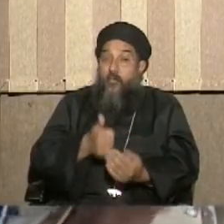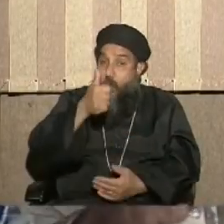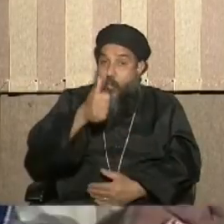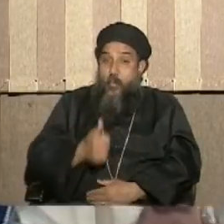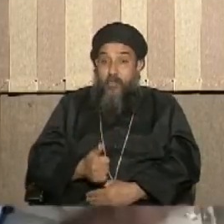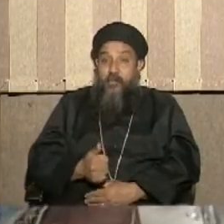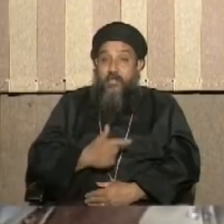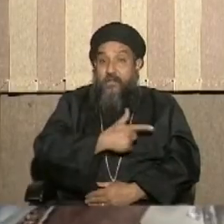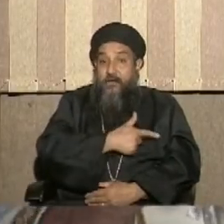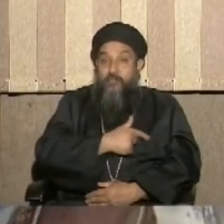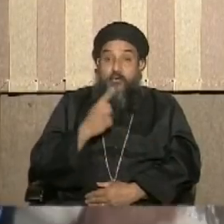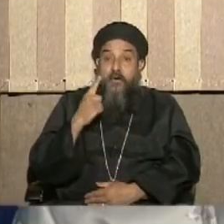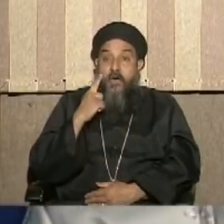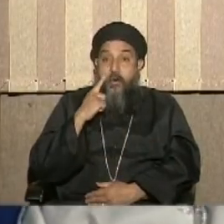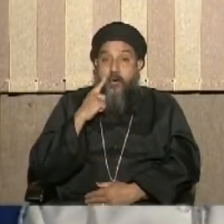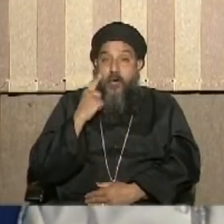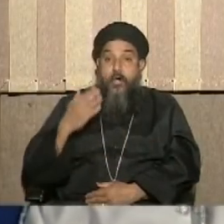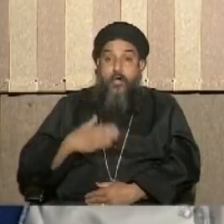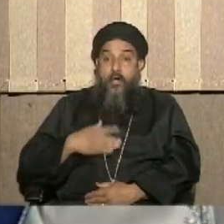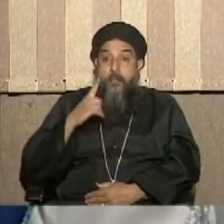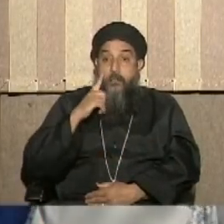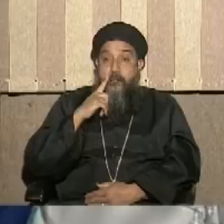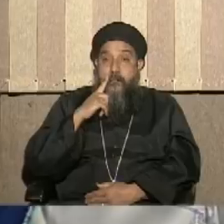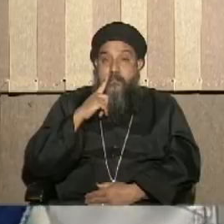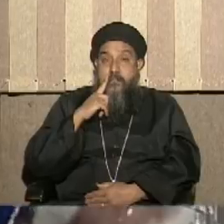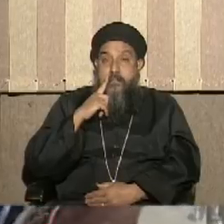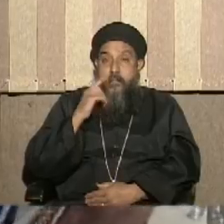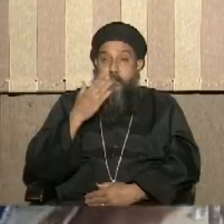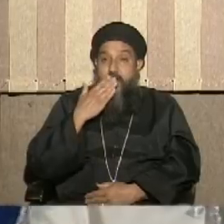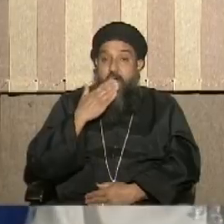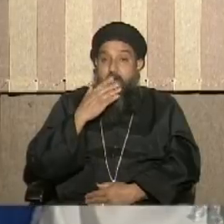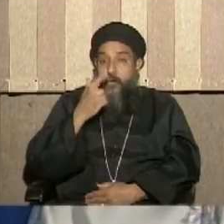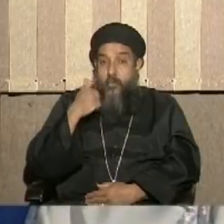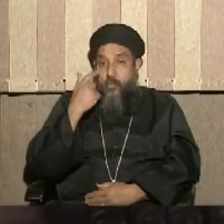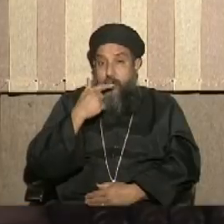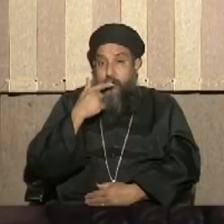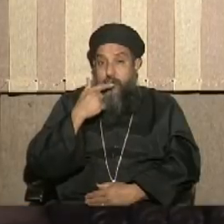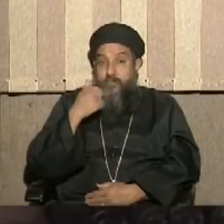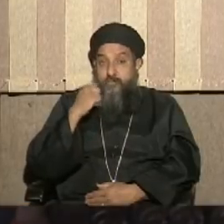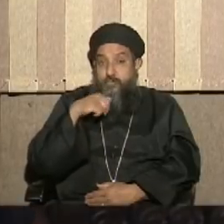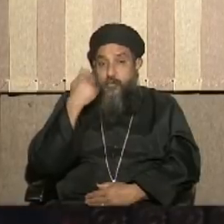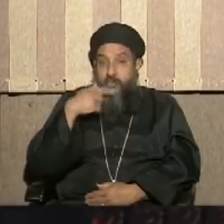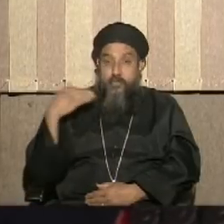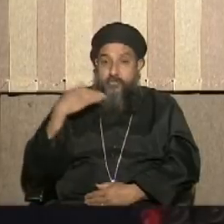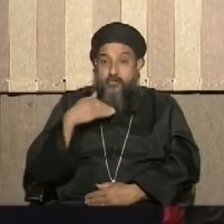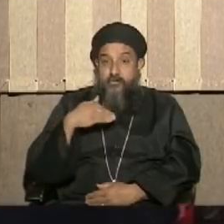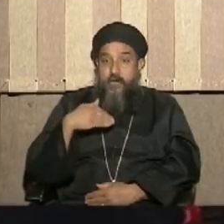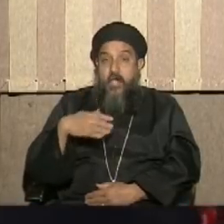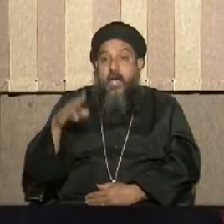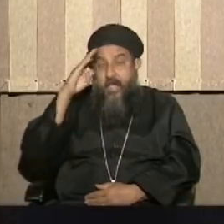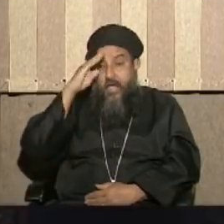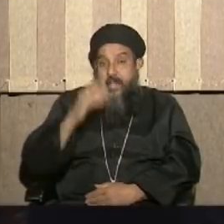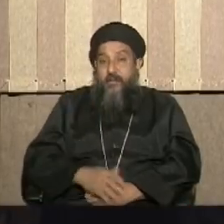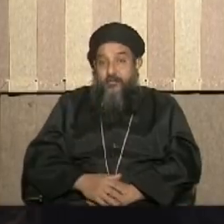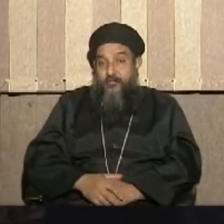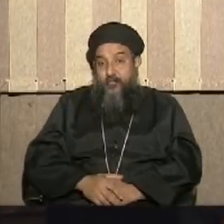ضد الوثنيين هي العمل الحقيقي اللي هيهدم المعابد دي جوه قلوب الناس. أهلا أهلا